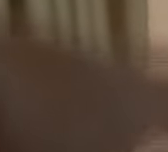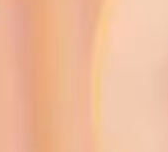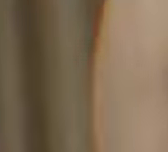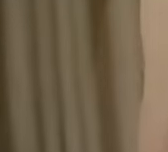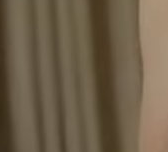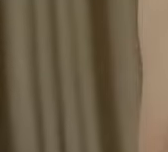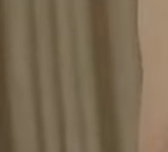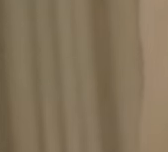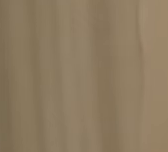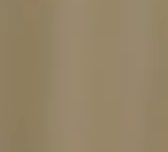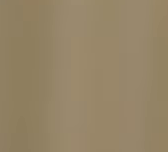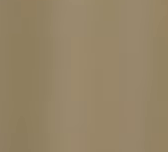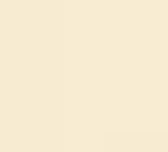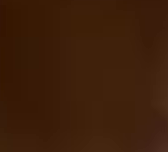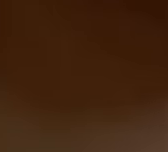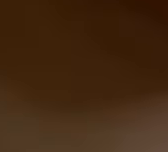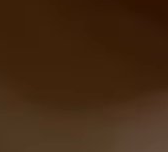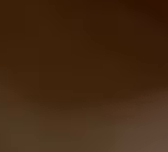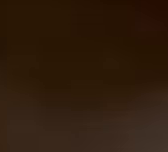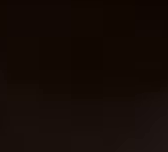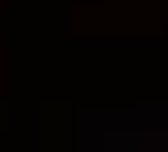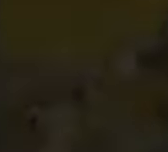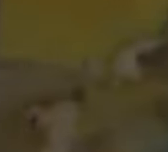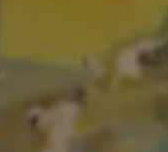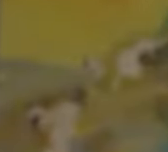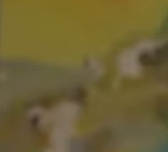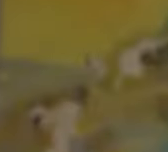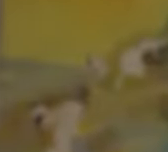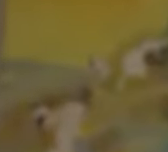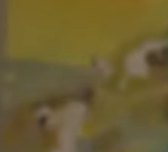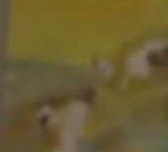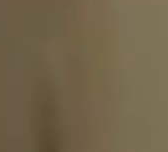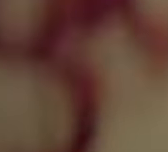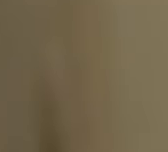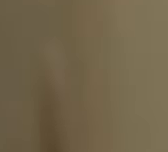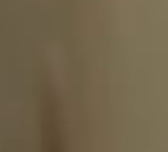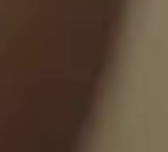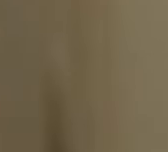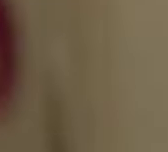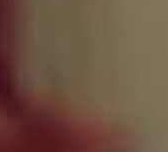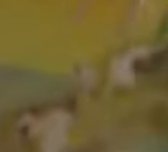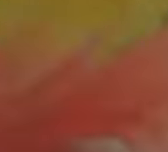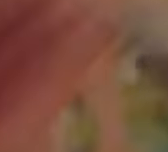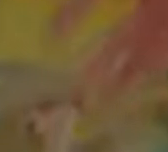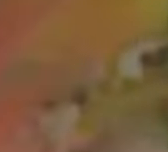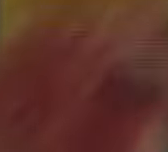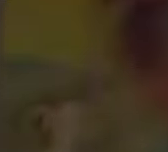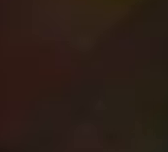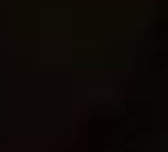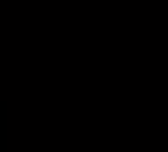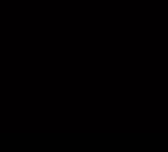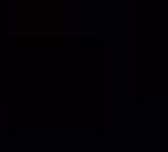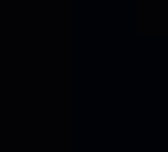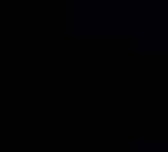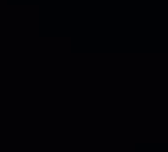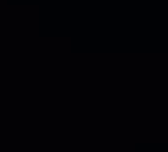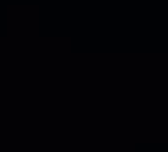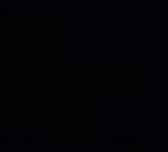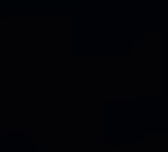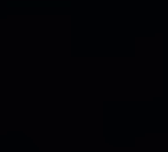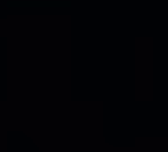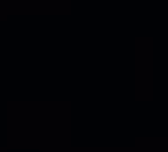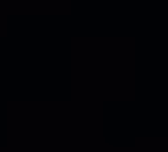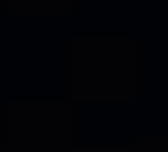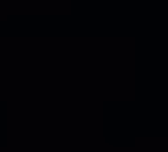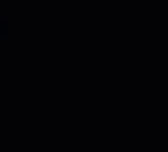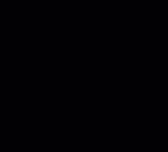Kailan ba ayun siya ng buhay? Di ba dapat may extra na to? Hep, hep, hooray! Go, go, go! Fight, fight!